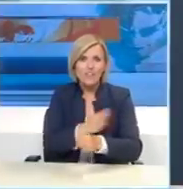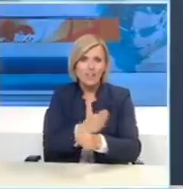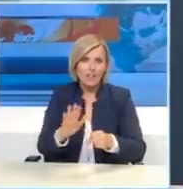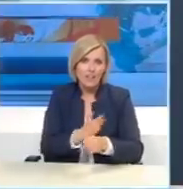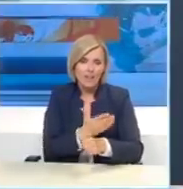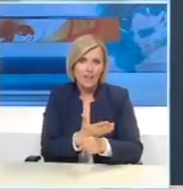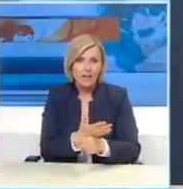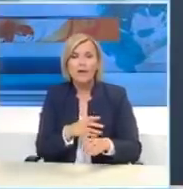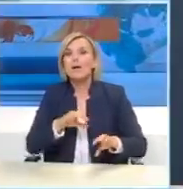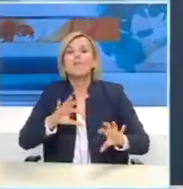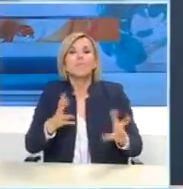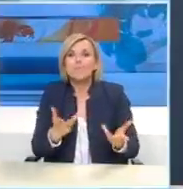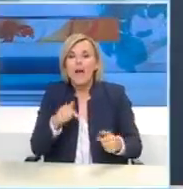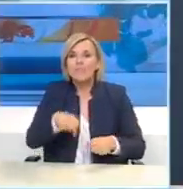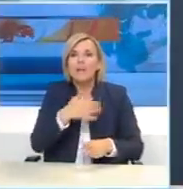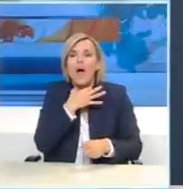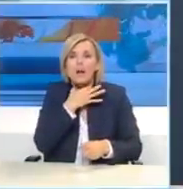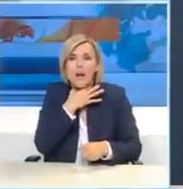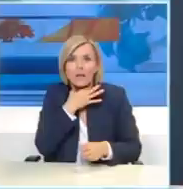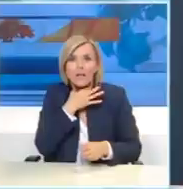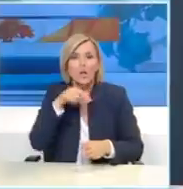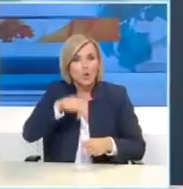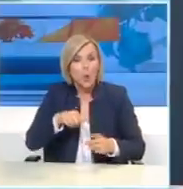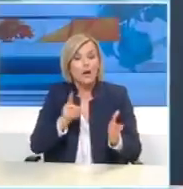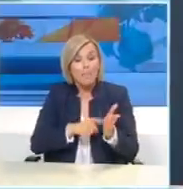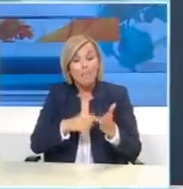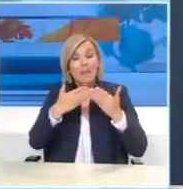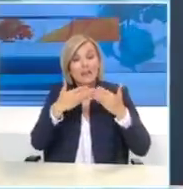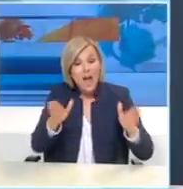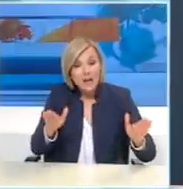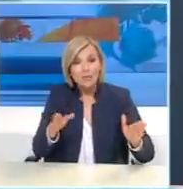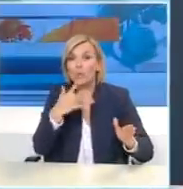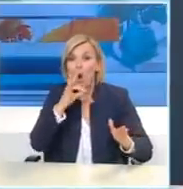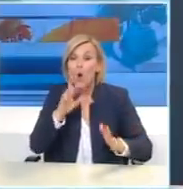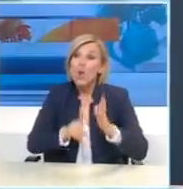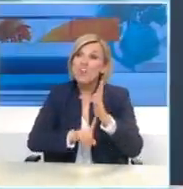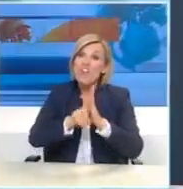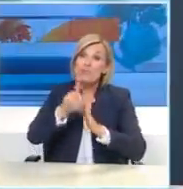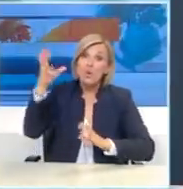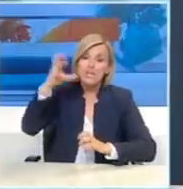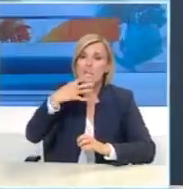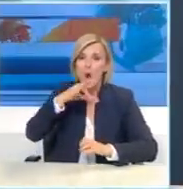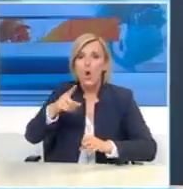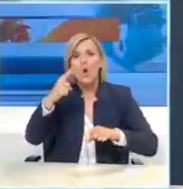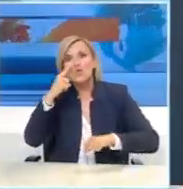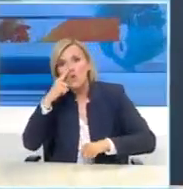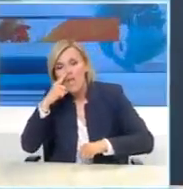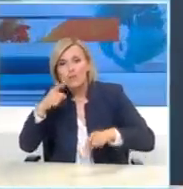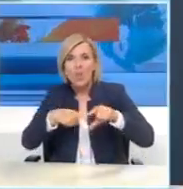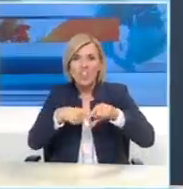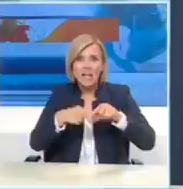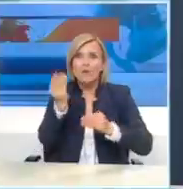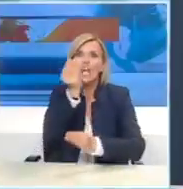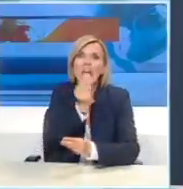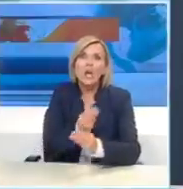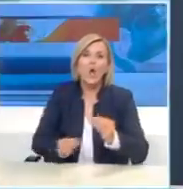το Νοέμβριο-Δεκέμβριο που θα αρχίσει να κυκλοφορεί και άλλοι. Και άλλες αναπνευσικές, θα αρχίσουν να κυκλοφορούν και άλλες αναπνευσικές ιώσεις και η γρήπη